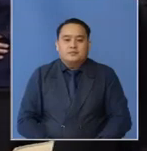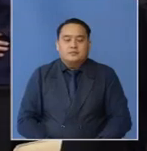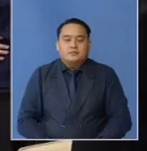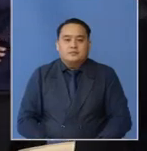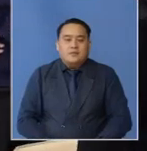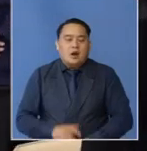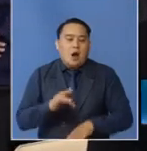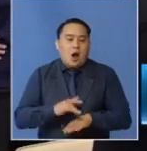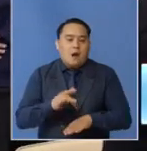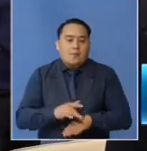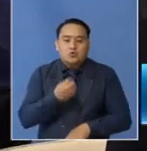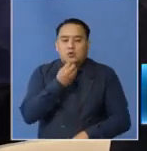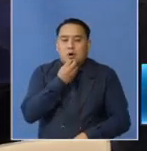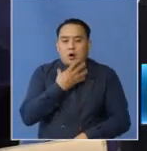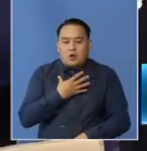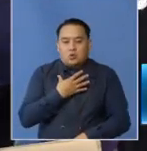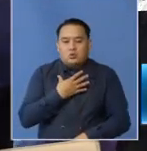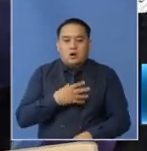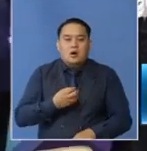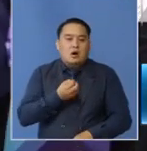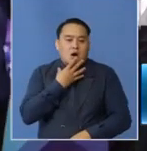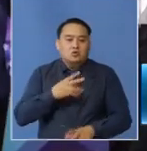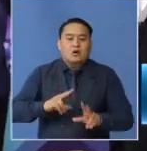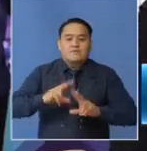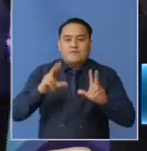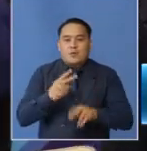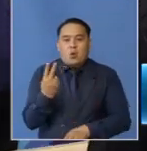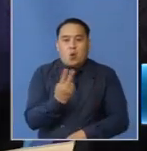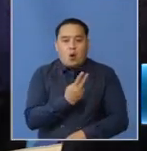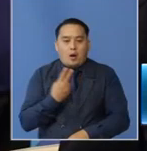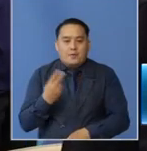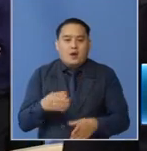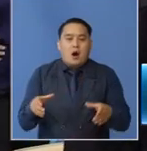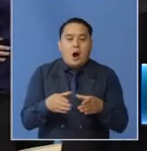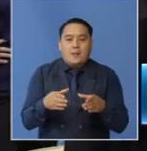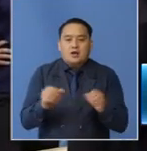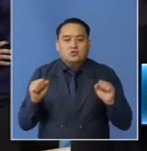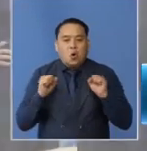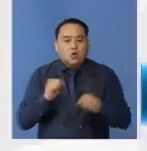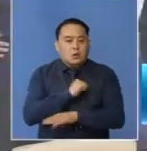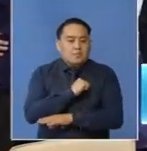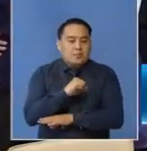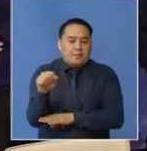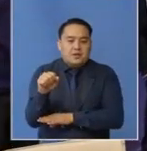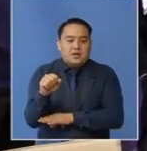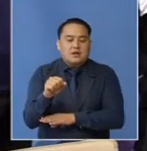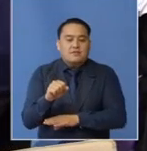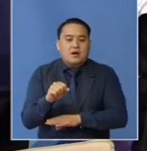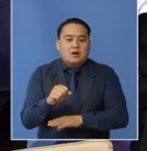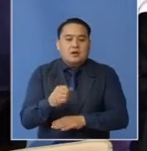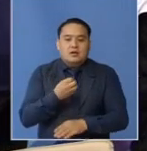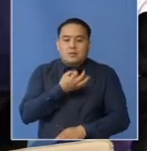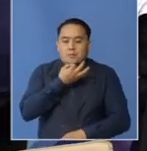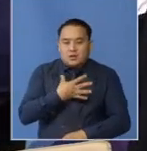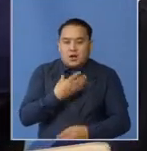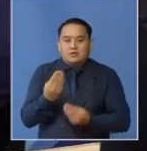Эмоции получили очень хорошие. Хороший волейбол показали обе команды. Ну, как в спорте побеждает сильнейший. Очень понравилась игра.